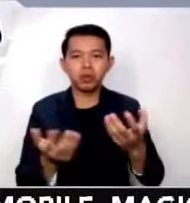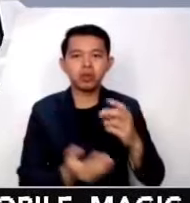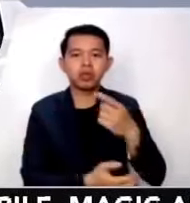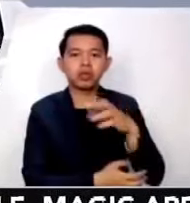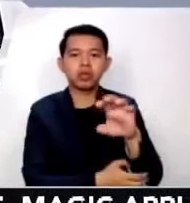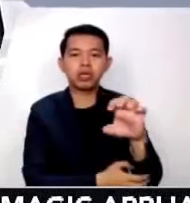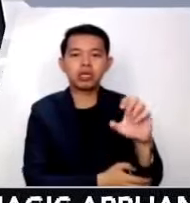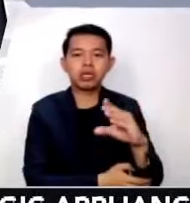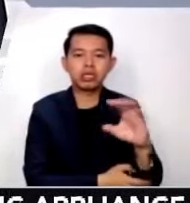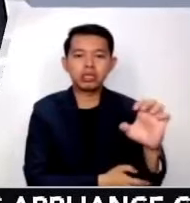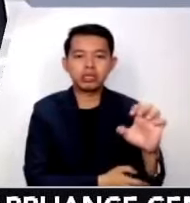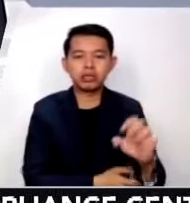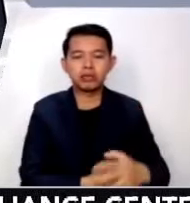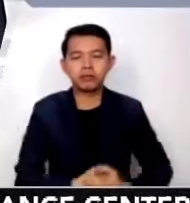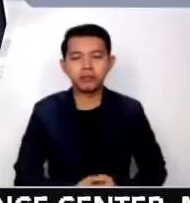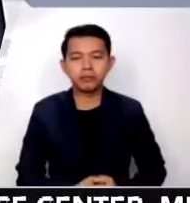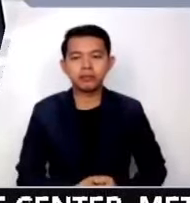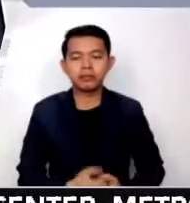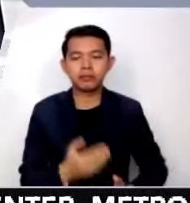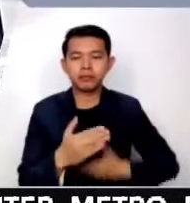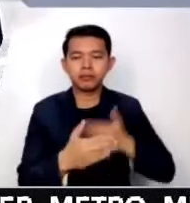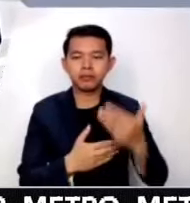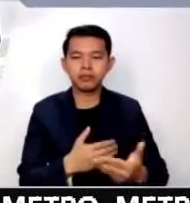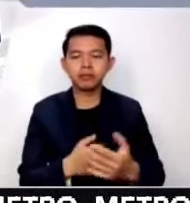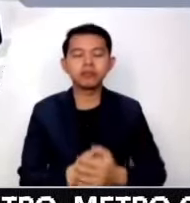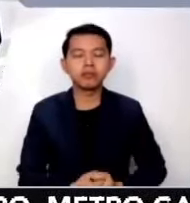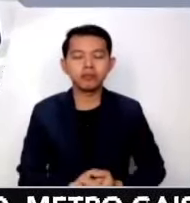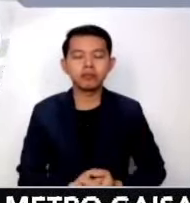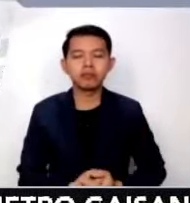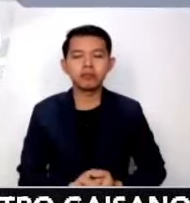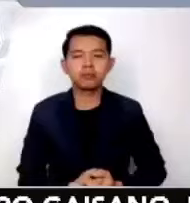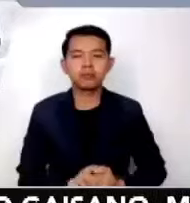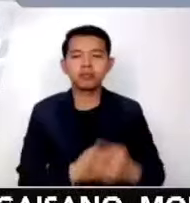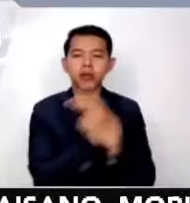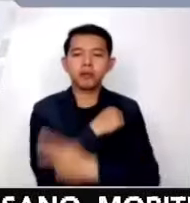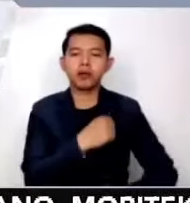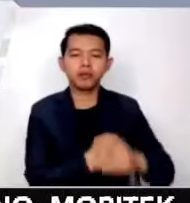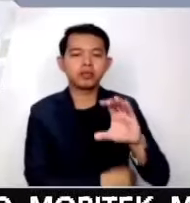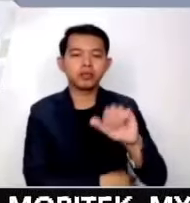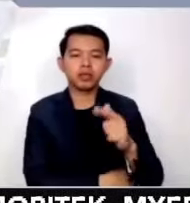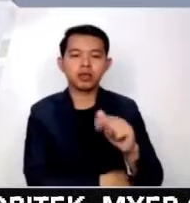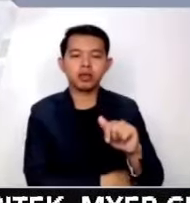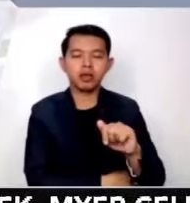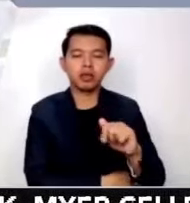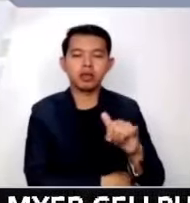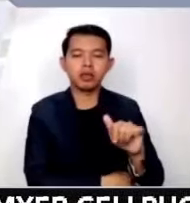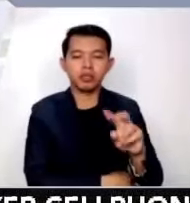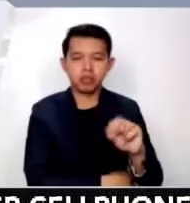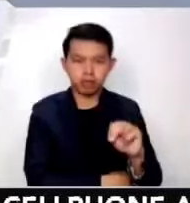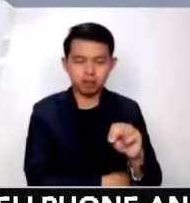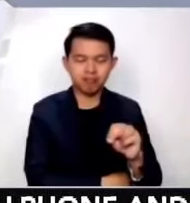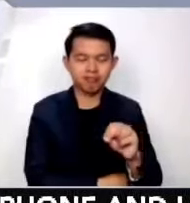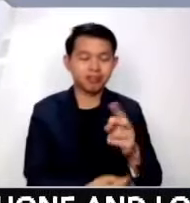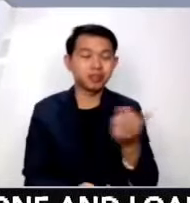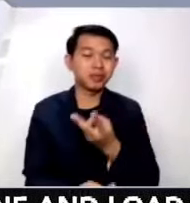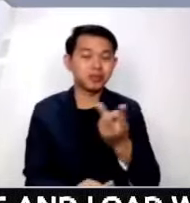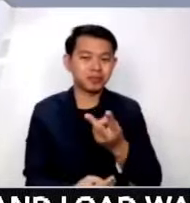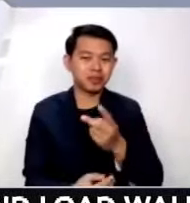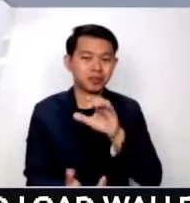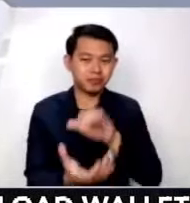Pinatunayan ng mag-asawang taga Abulug, Cagayan ang mga katagang in sickness and in health. Ang mister may nakakaanting